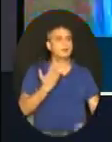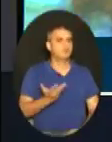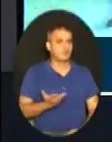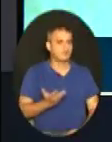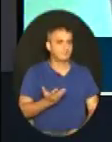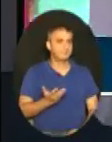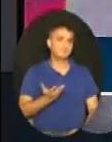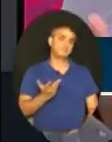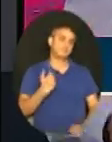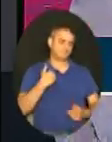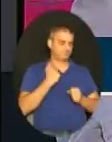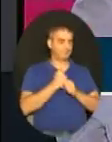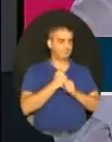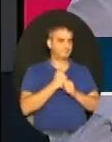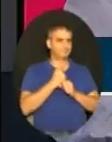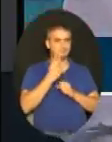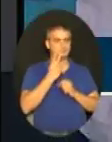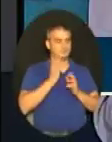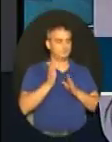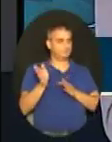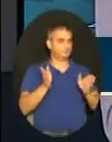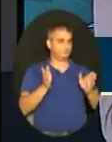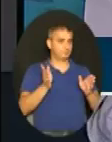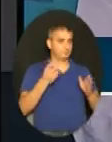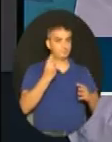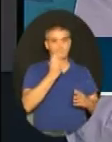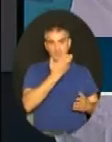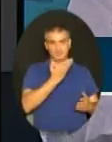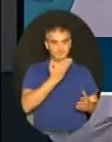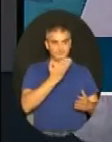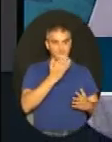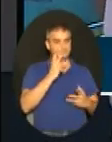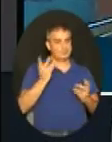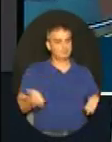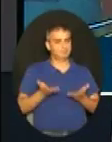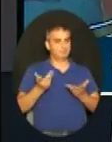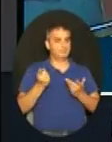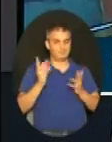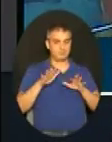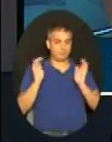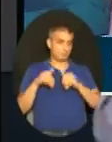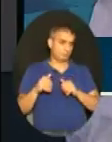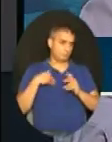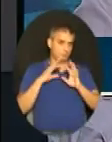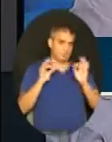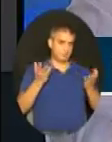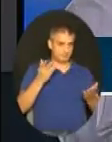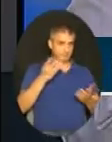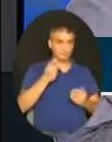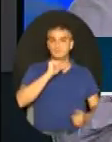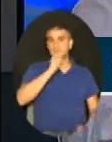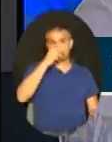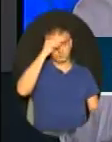עכשיו? אני חילקתי את זה לשני צירים, הצירים של הגורמים שמאיצים את נפילת הממשלה, בואו נתחיל איתם.